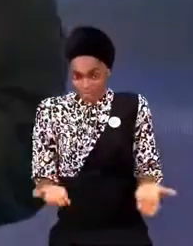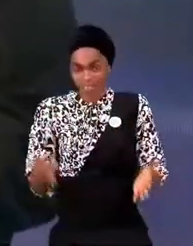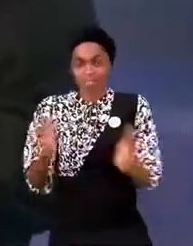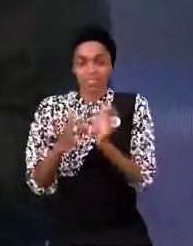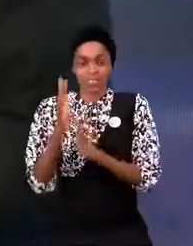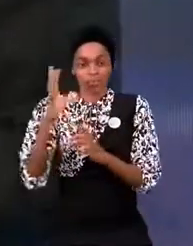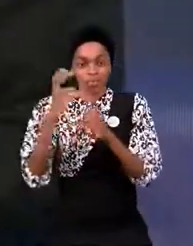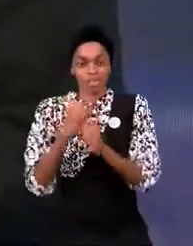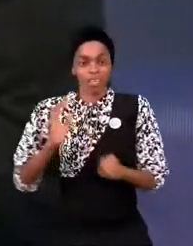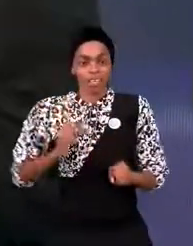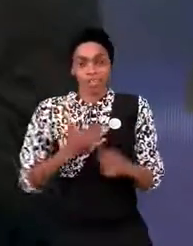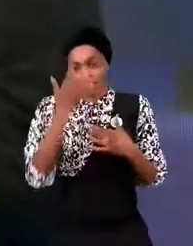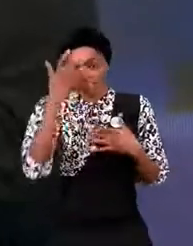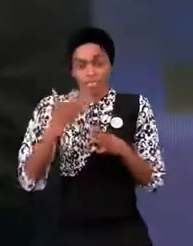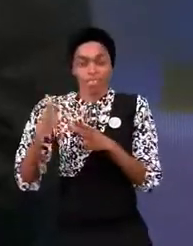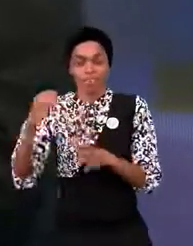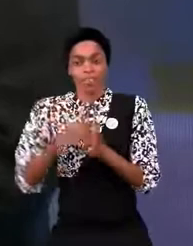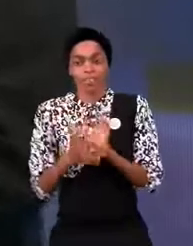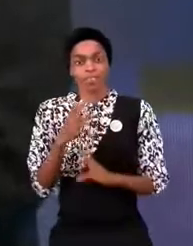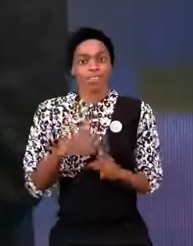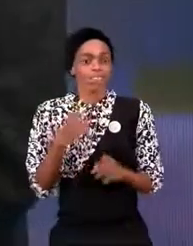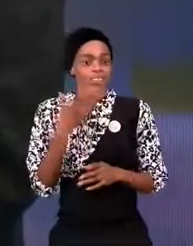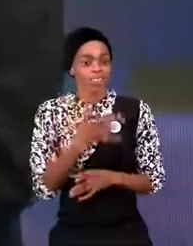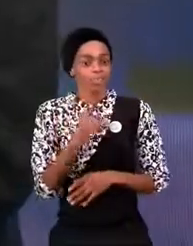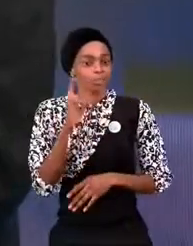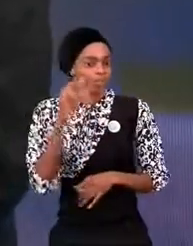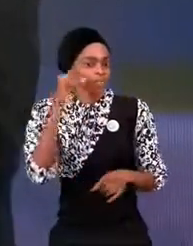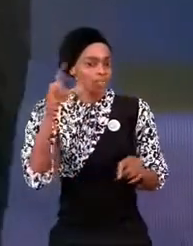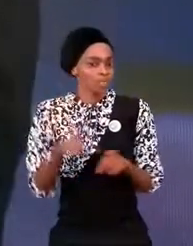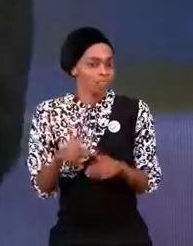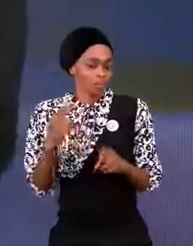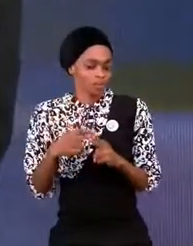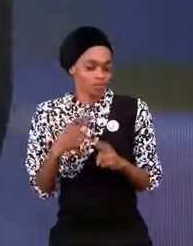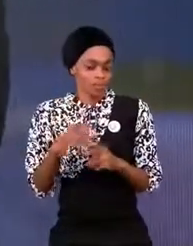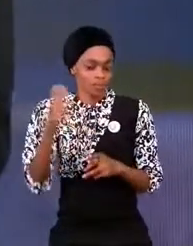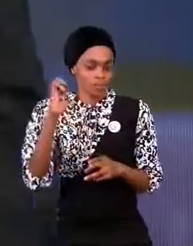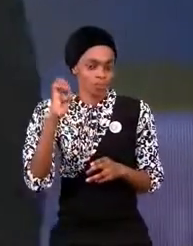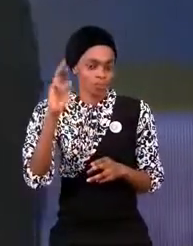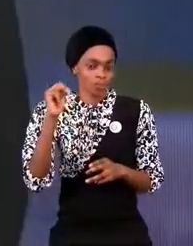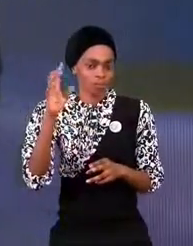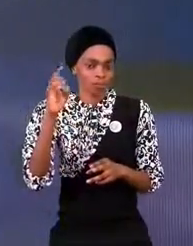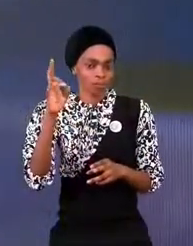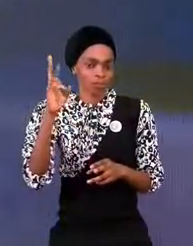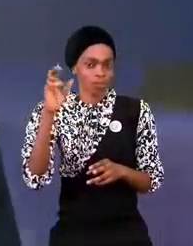Il y a une sœur qu'on appelle Endurance. Elle était guérie d'hémorroïdes terribles qui